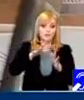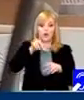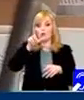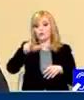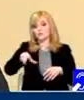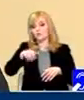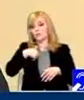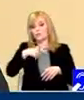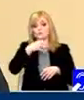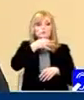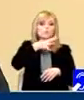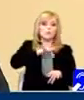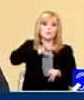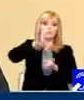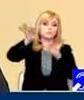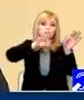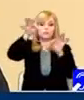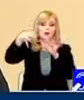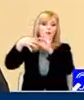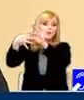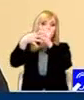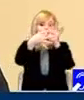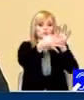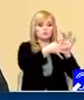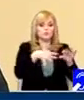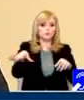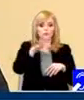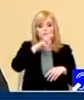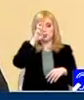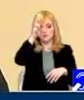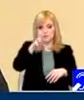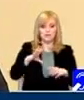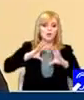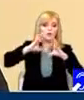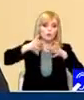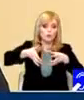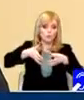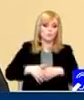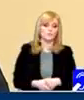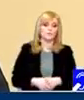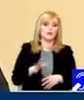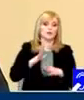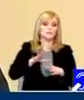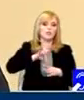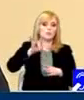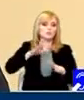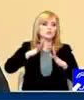va lega aeroportul Chișinău cu aeroportul din Frankfurt, care este unul dintre cele mai